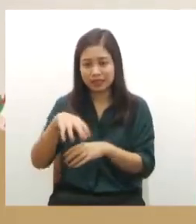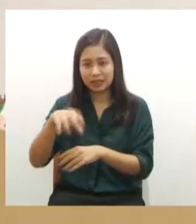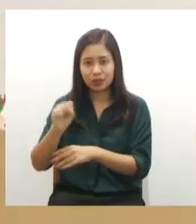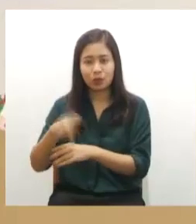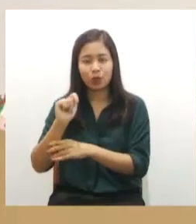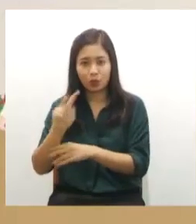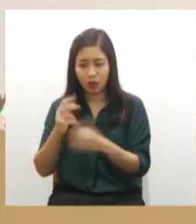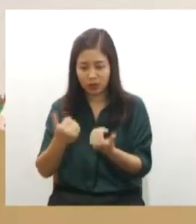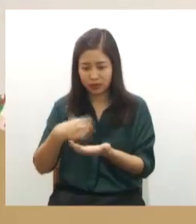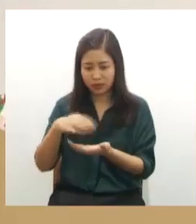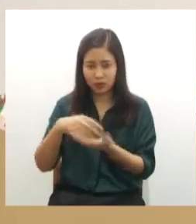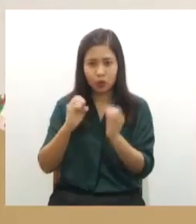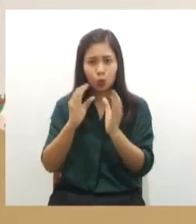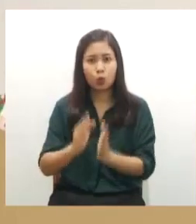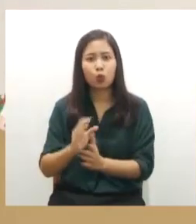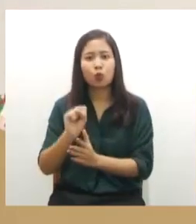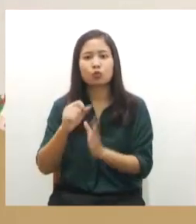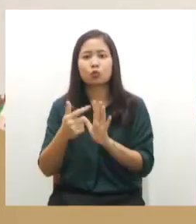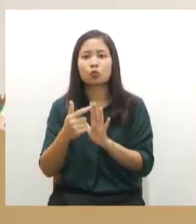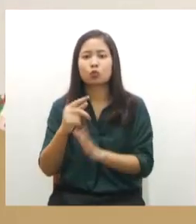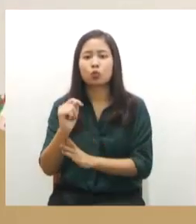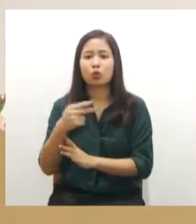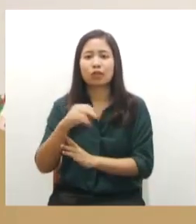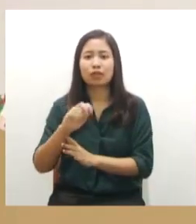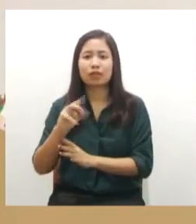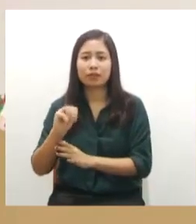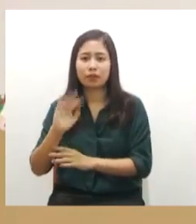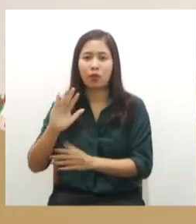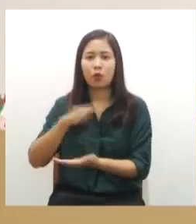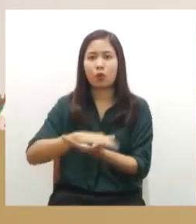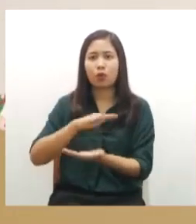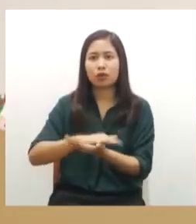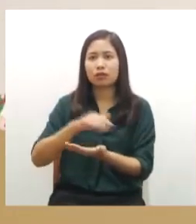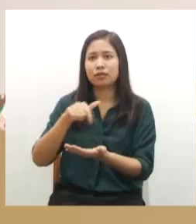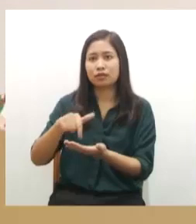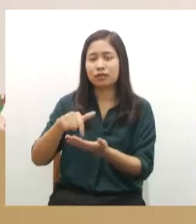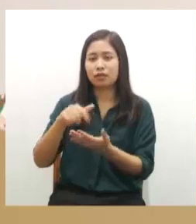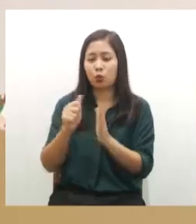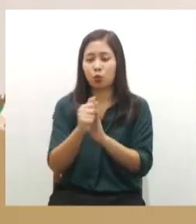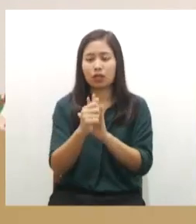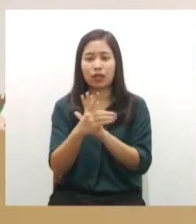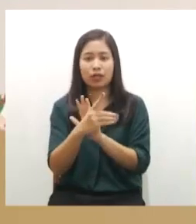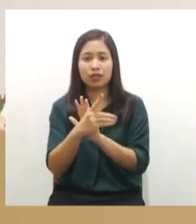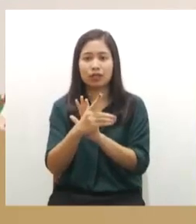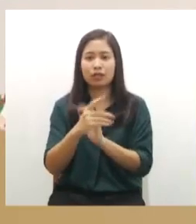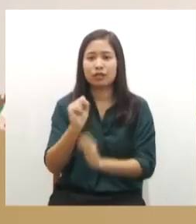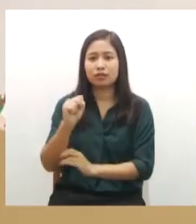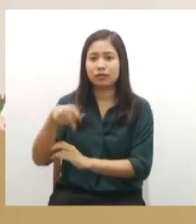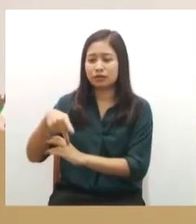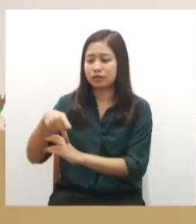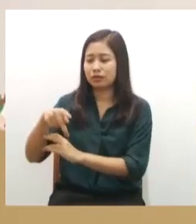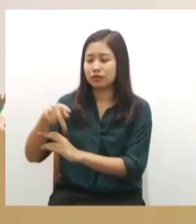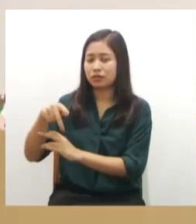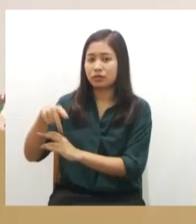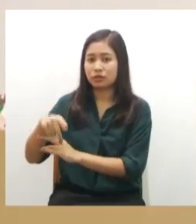นอคุณครูสุทิมทิพลุยค่ะมาจากโรงเรียนท่าปลาอนุสรณ์2จังหวัดอุตรดิตถ์สำนักงานเขตพื้นที่การศึกษาประ